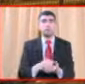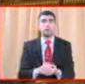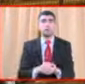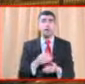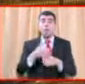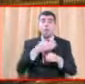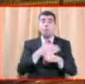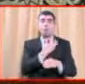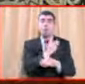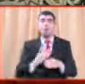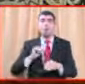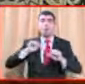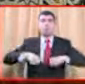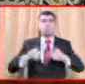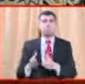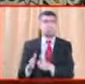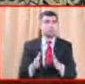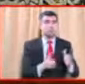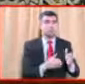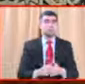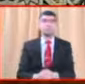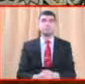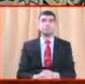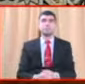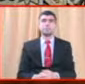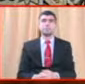شكرا السيد الوزير. السيد الوزير تفضل.